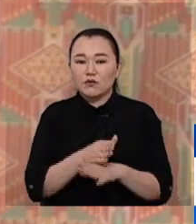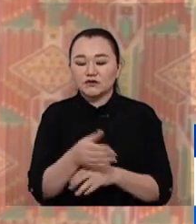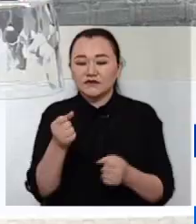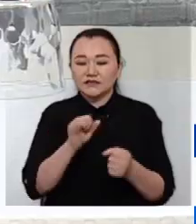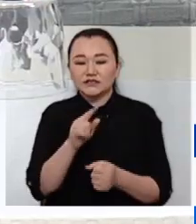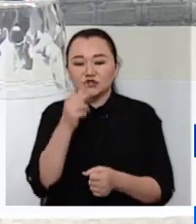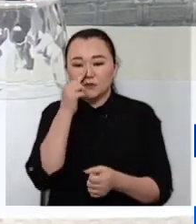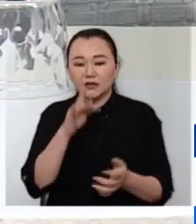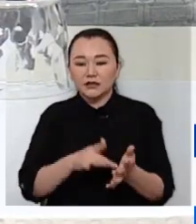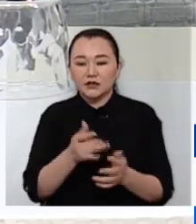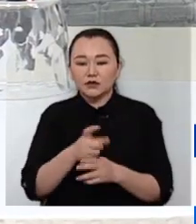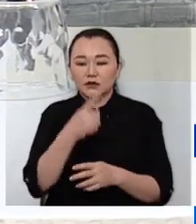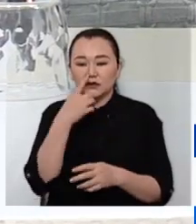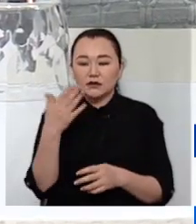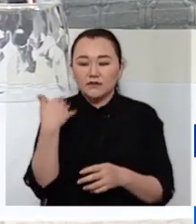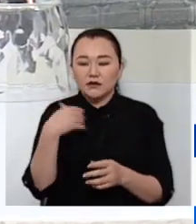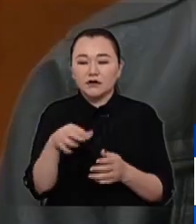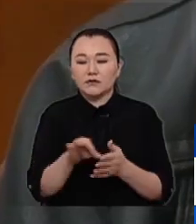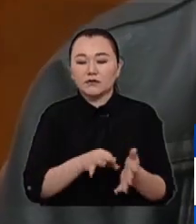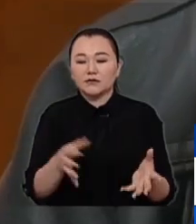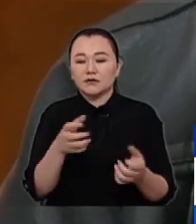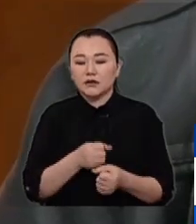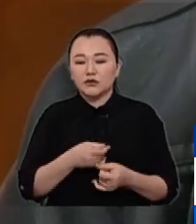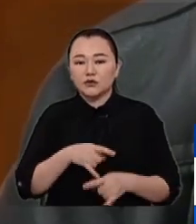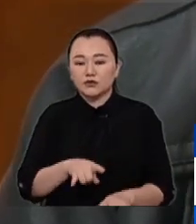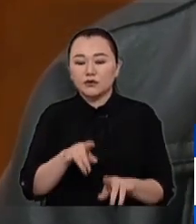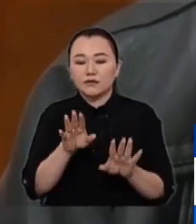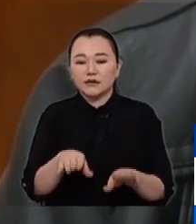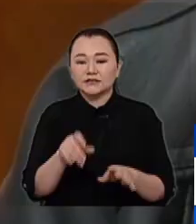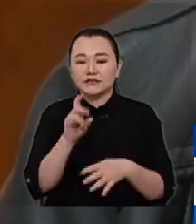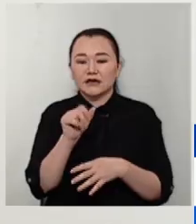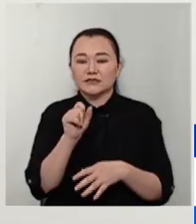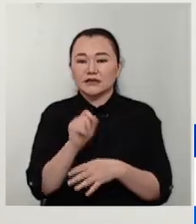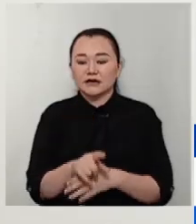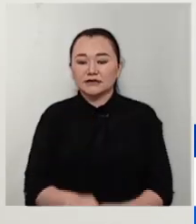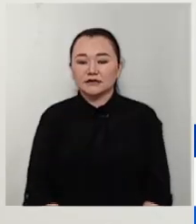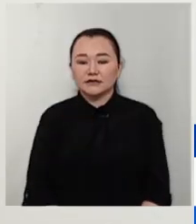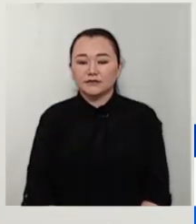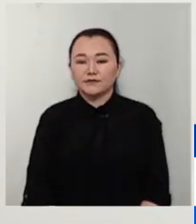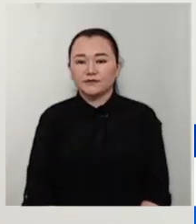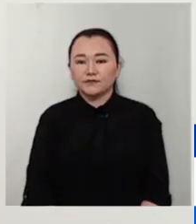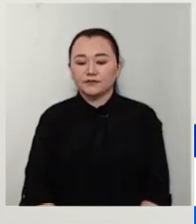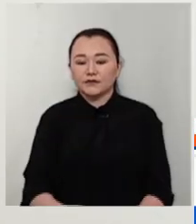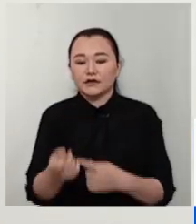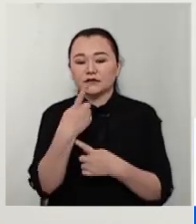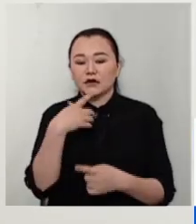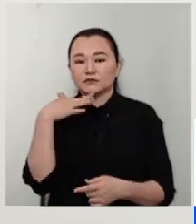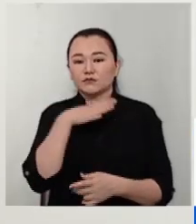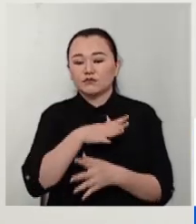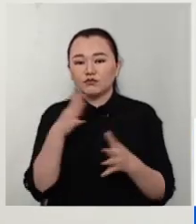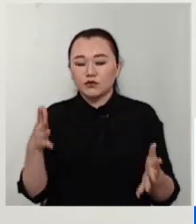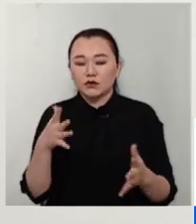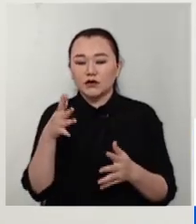из Шымкента, который недавно экстренно принимал роды у пассажирки прямо на заказе. Заказов много, удобен